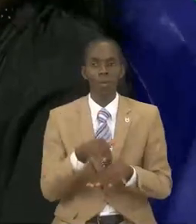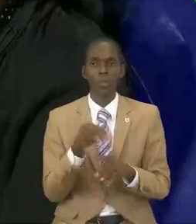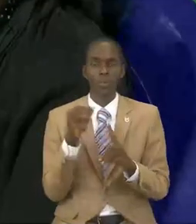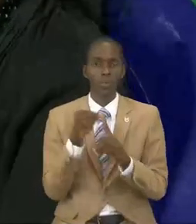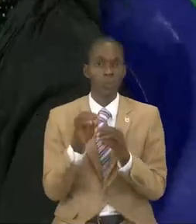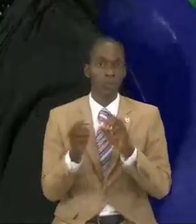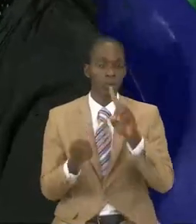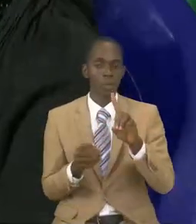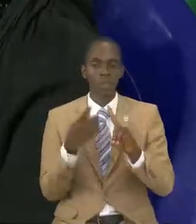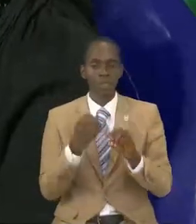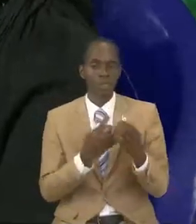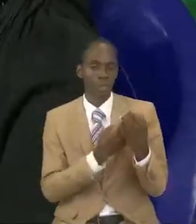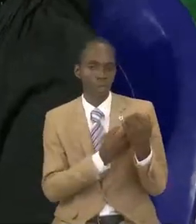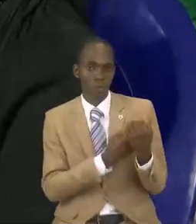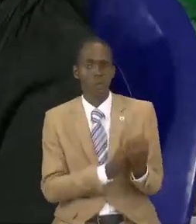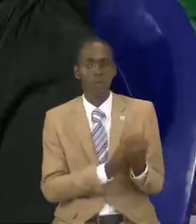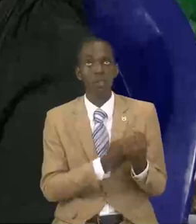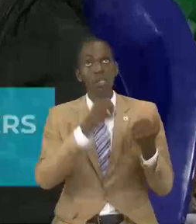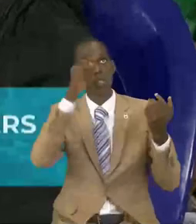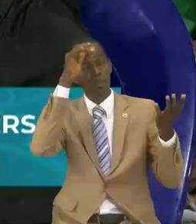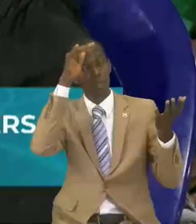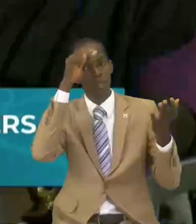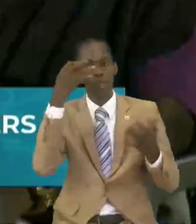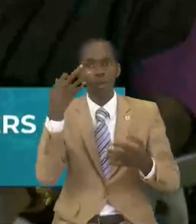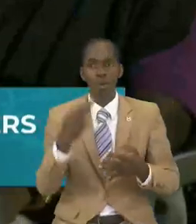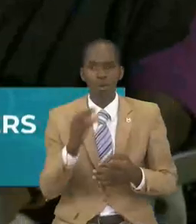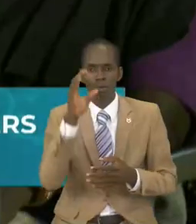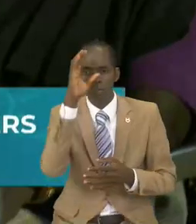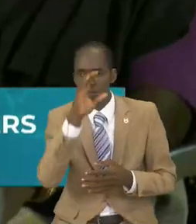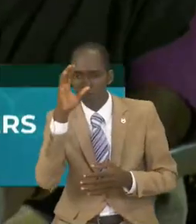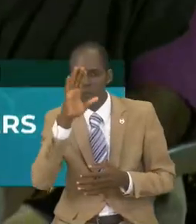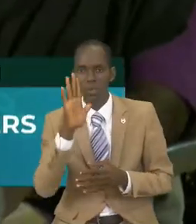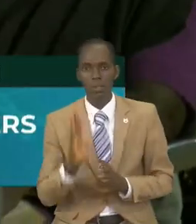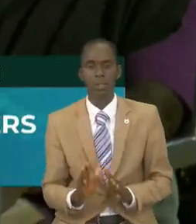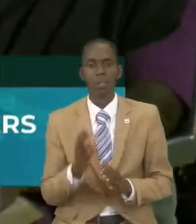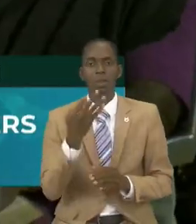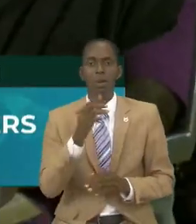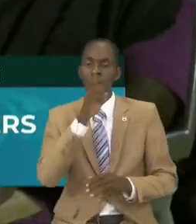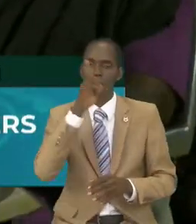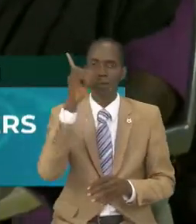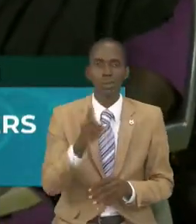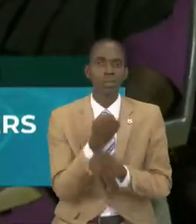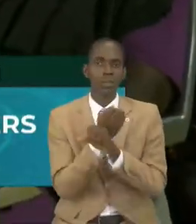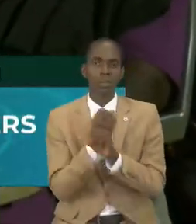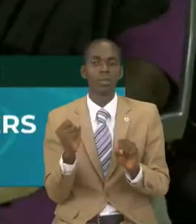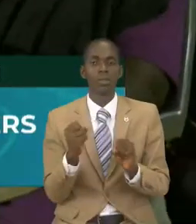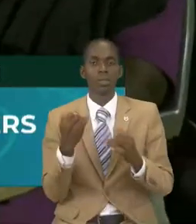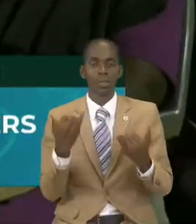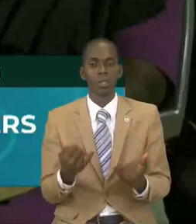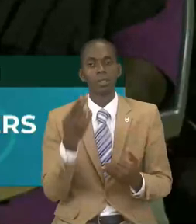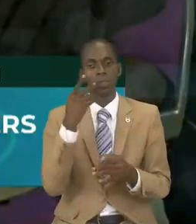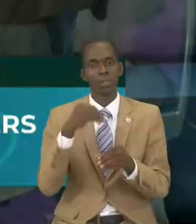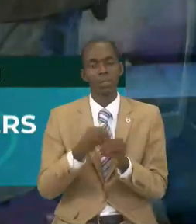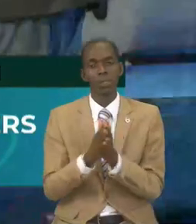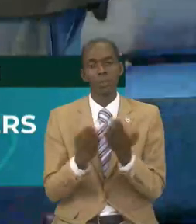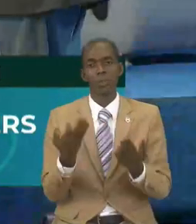confiante des chercheurs du salut assuré, du salut garanti. En Daniel